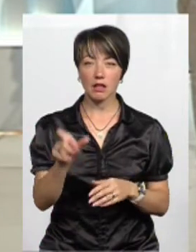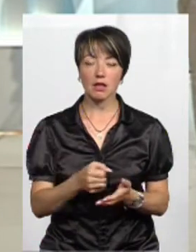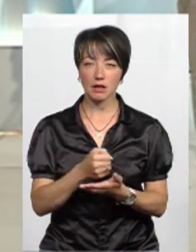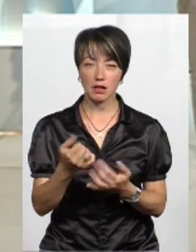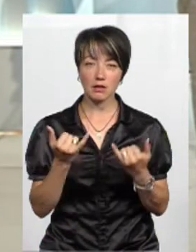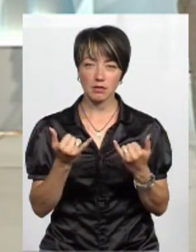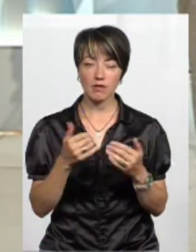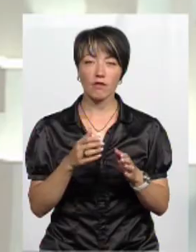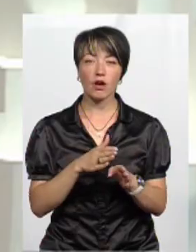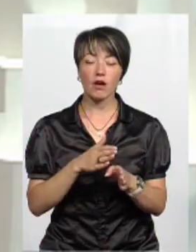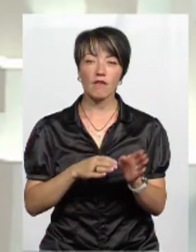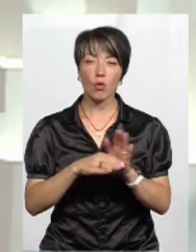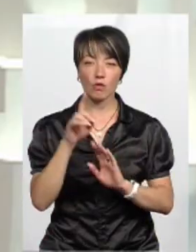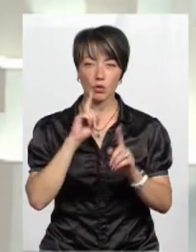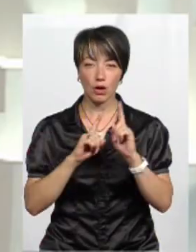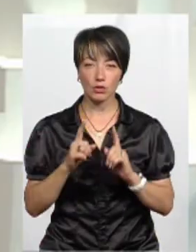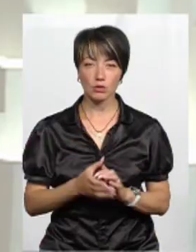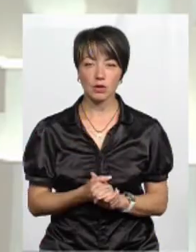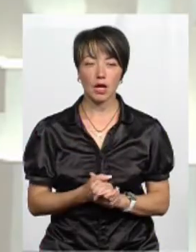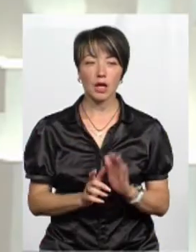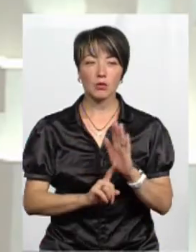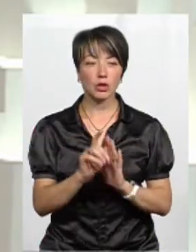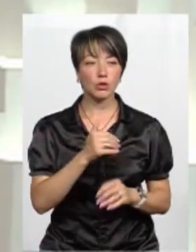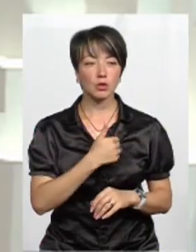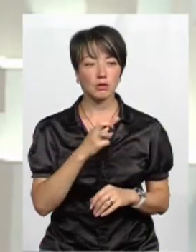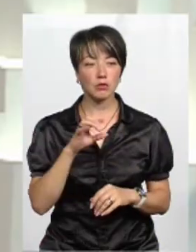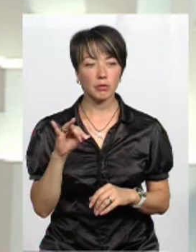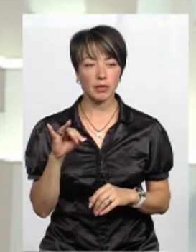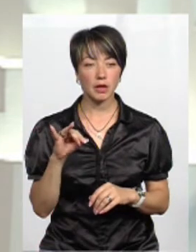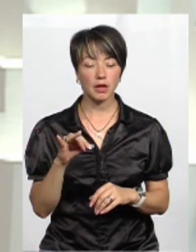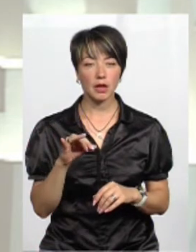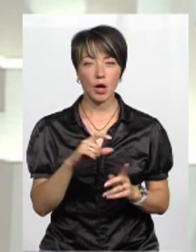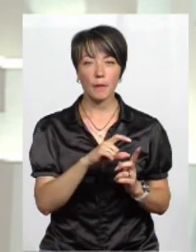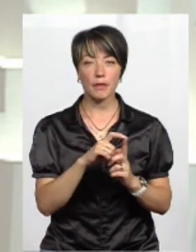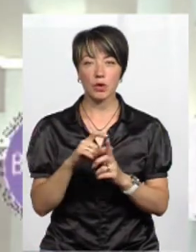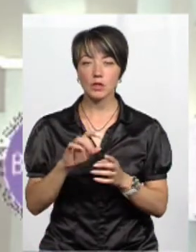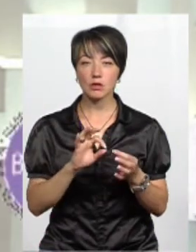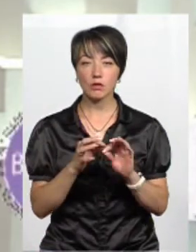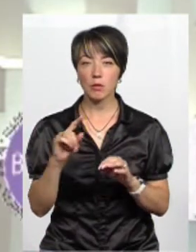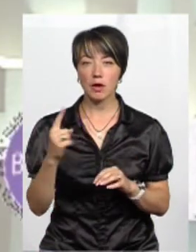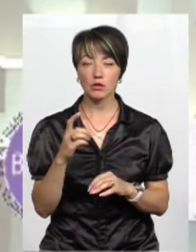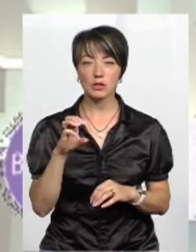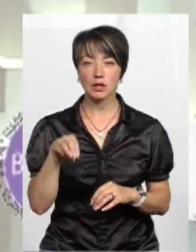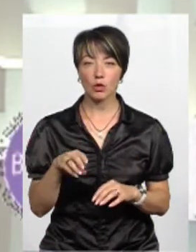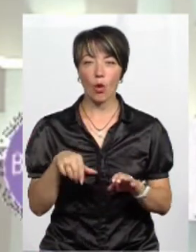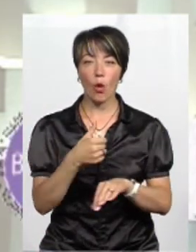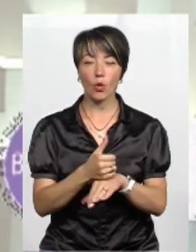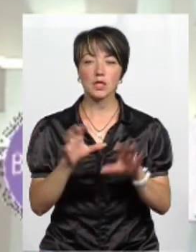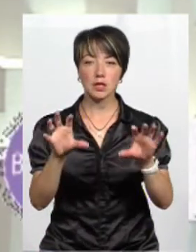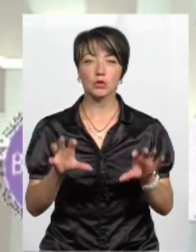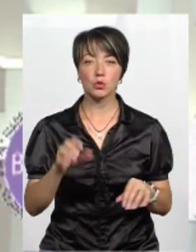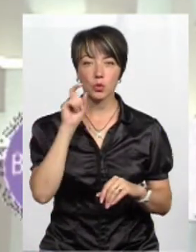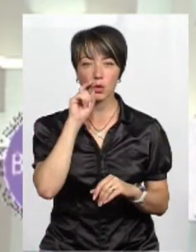для чого йдете у Верховну Раду. Прошу. Ну, на початку я хотів би процитувати першу статтю